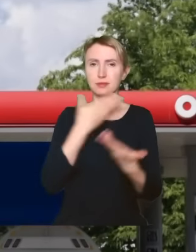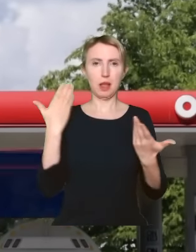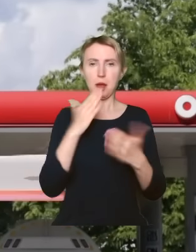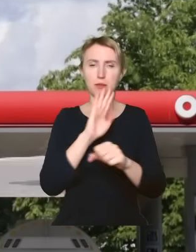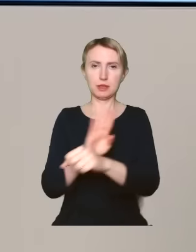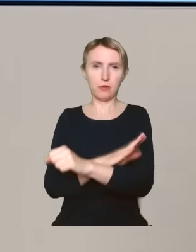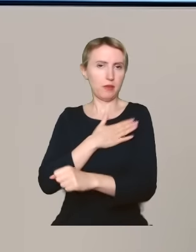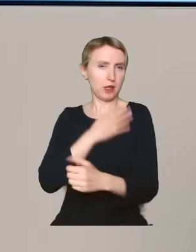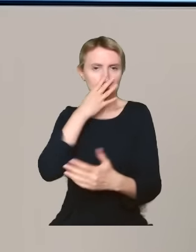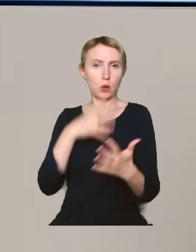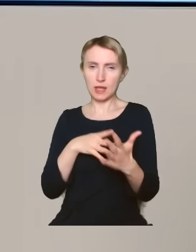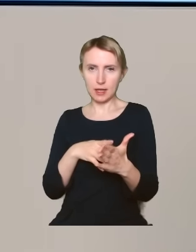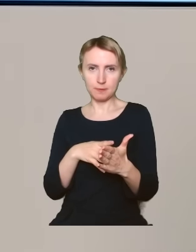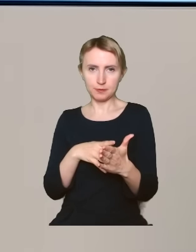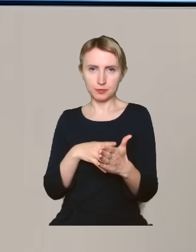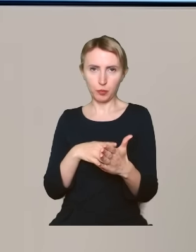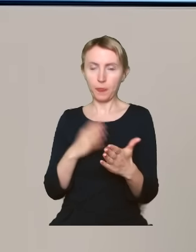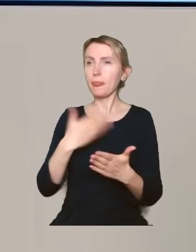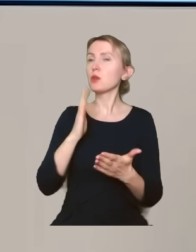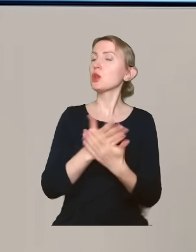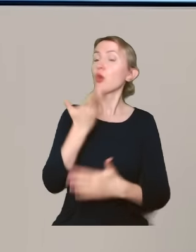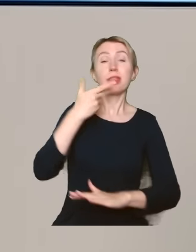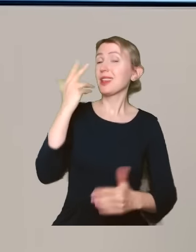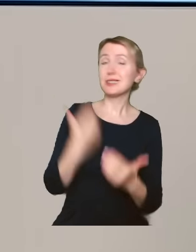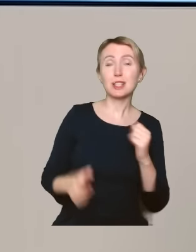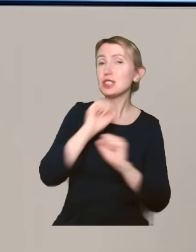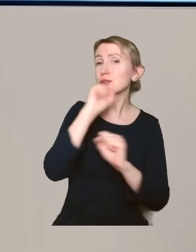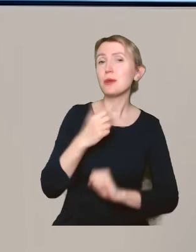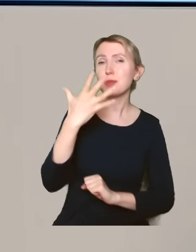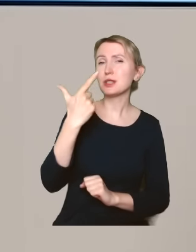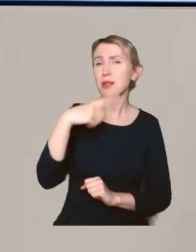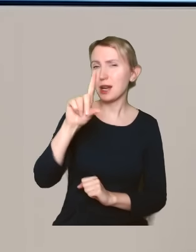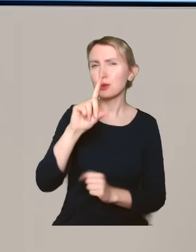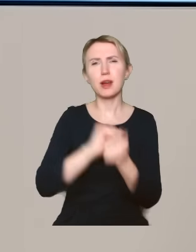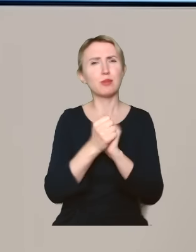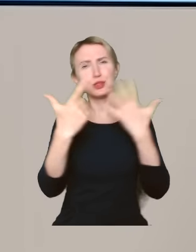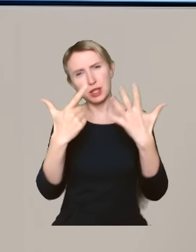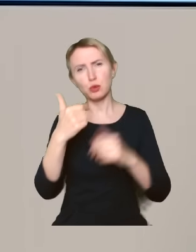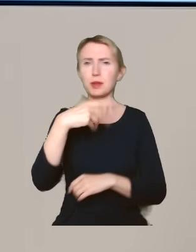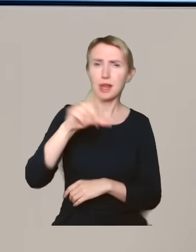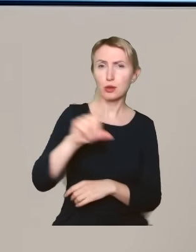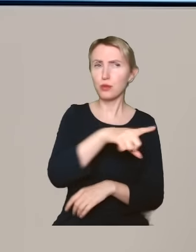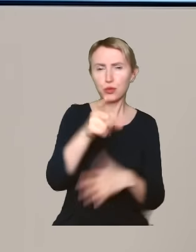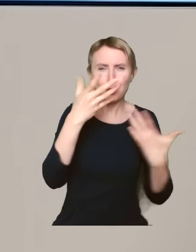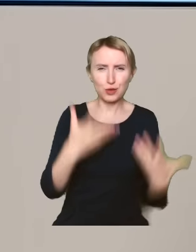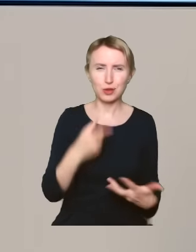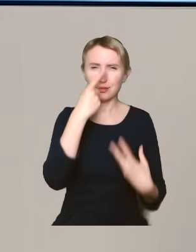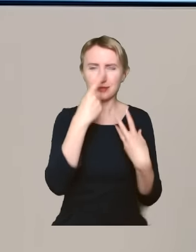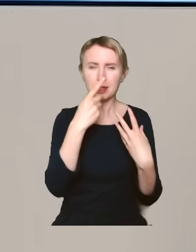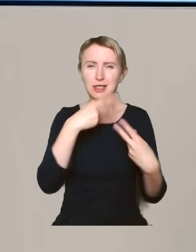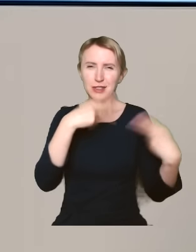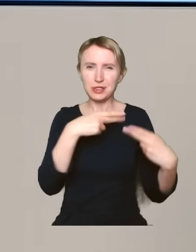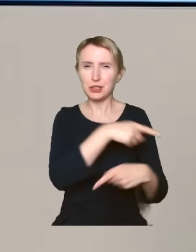naszej ocenie my nie tylko nie straciliśmy żadnych 5 miliardów czy 7, jak niektórzy by chcieli, dziennikarze,